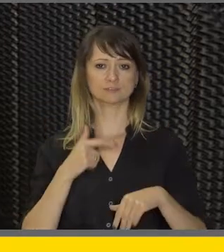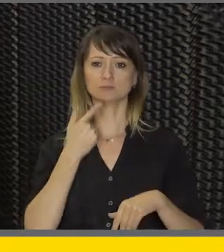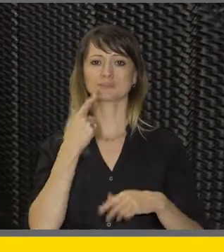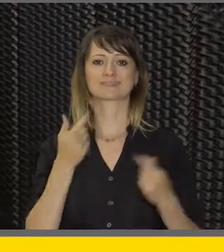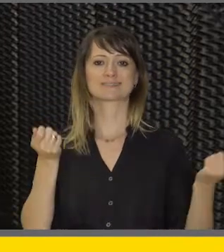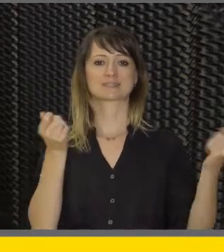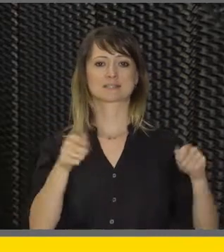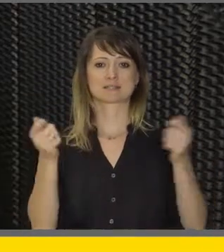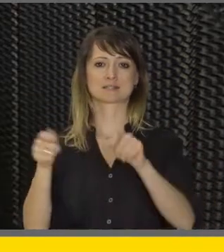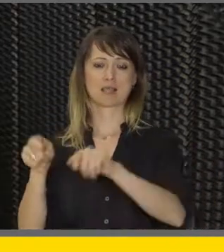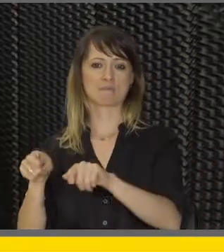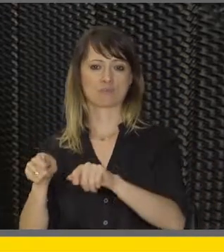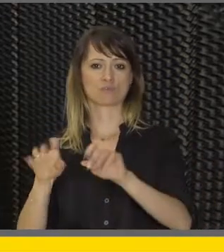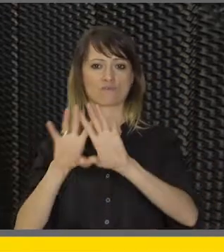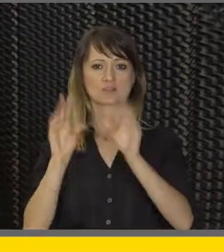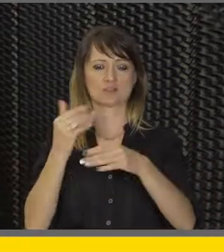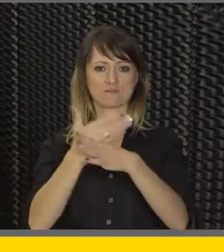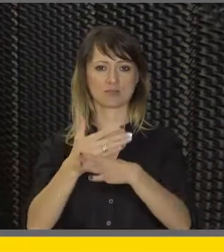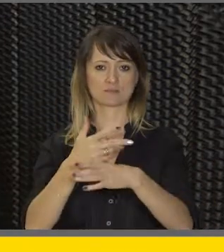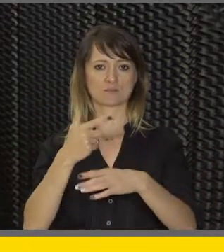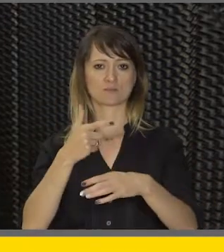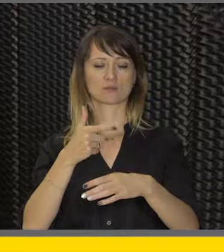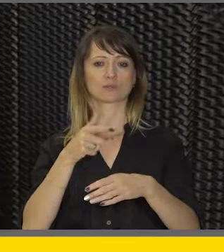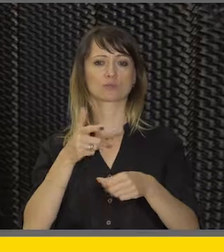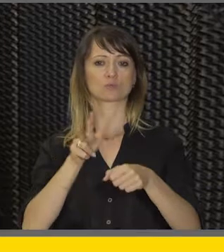nie mają technologii środowiskowych, bo to nie tędy droga.